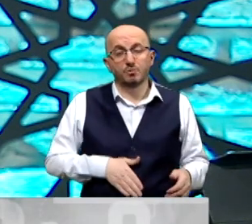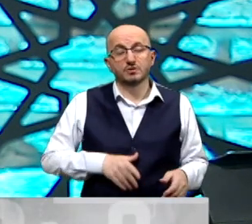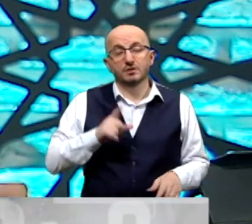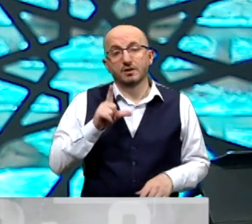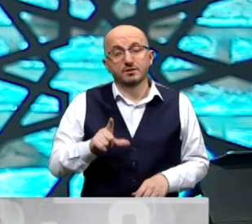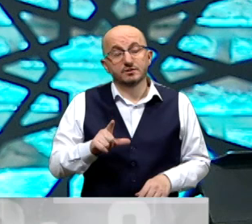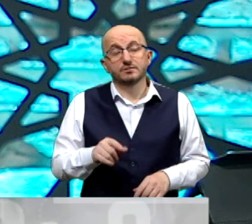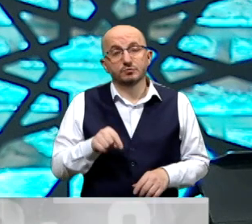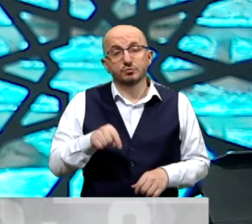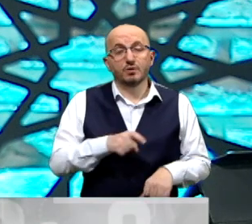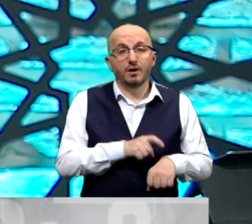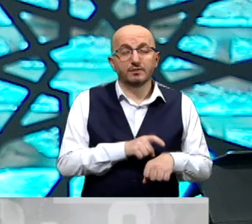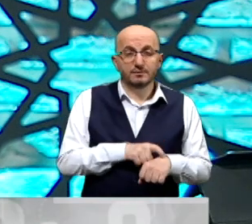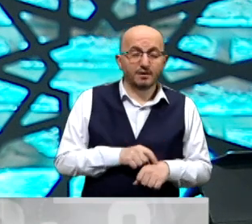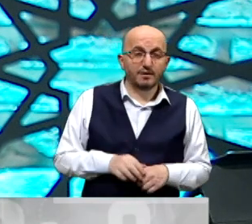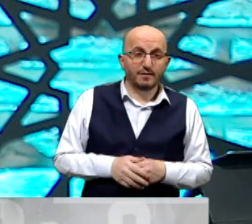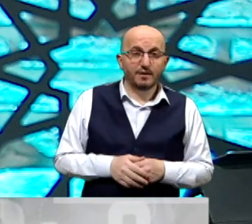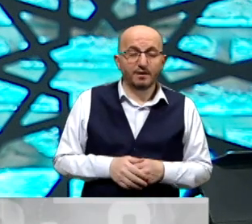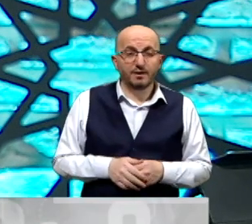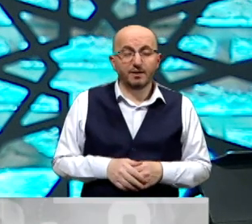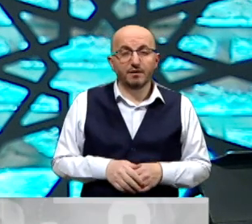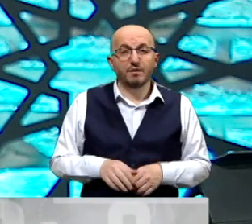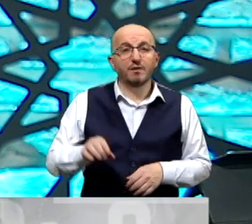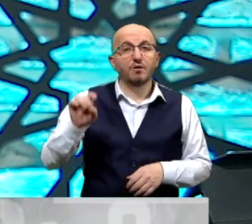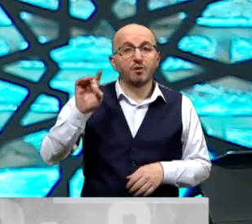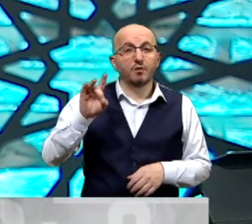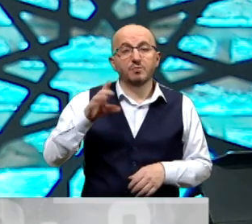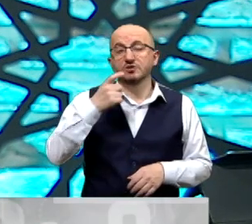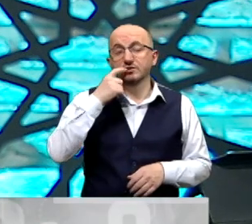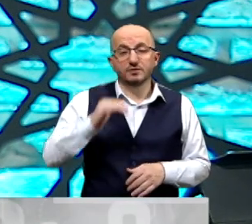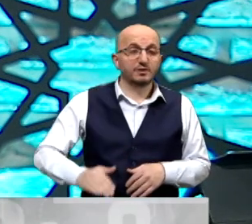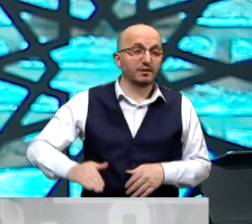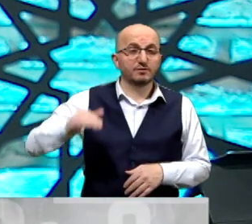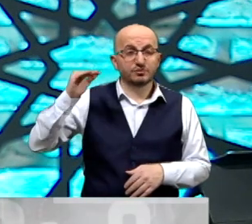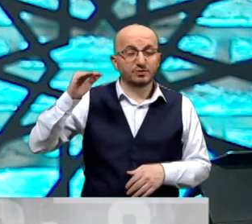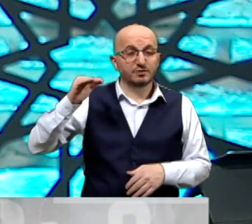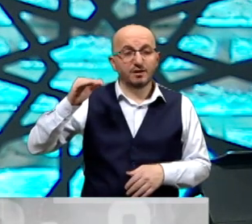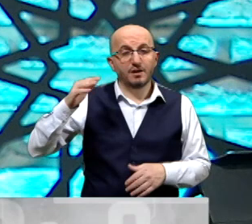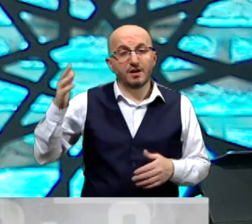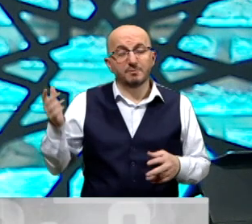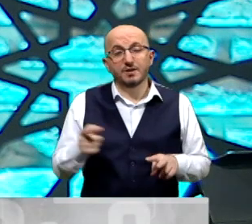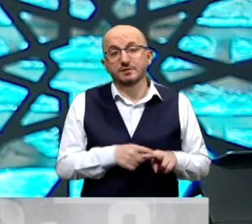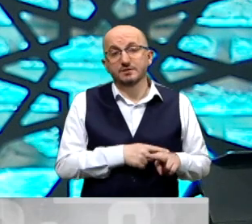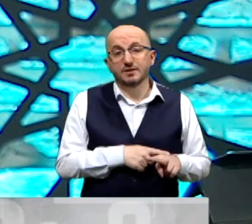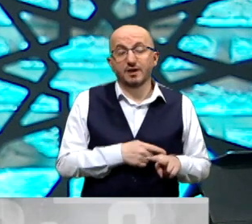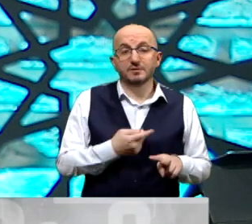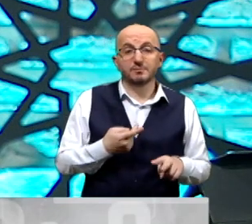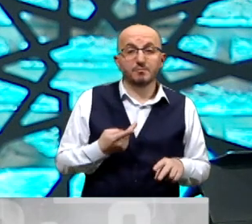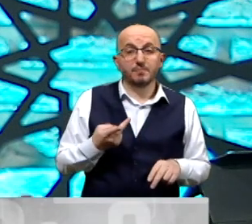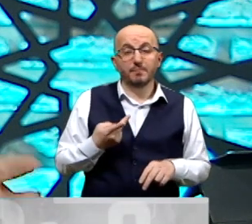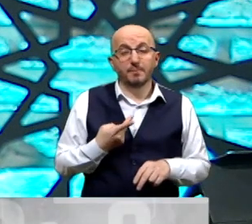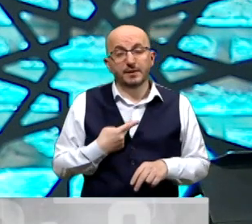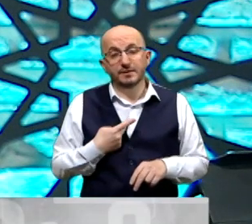falan ama şu anda sırf ergenlik çağına ulaştıkları zaman Aman yeğenim benim eşimin yanında da rahat